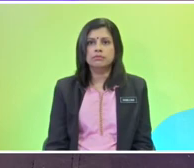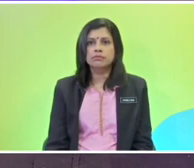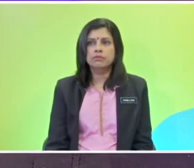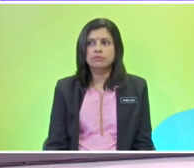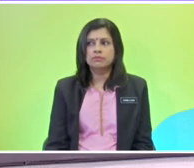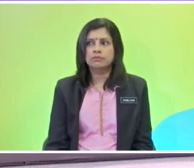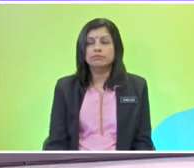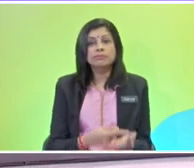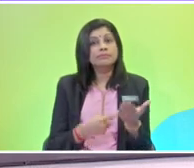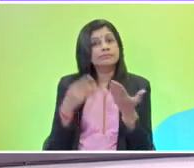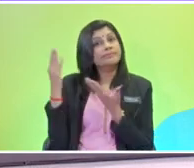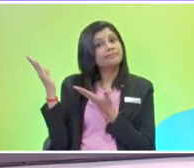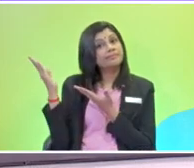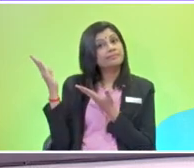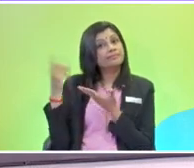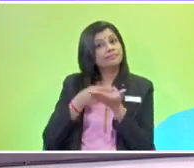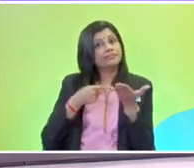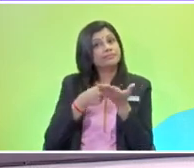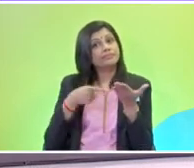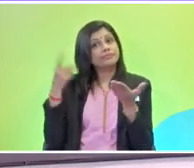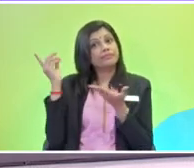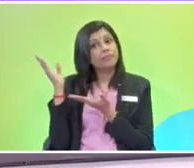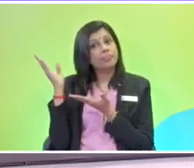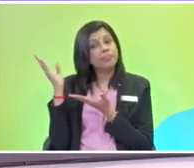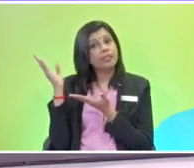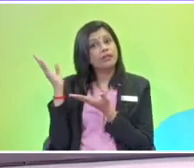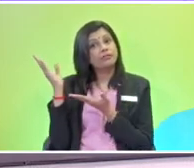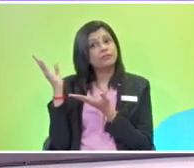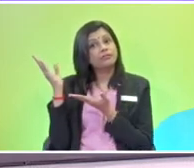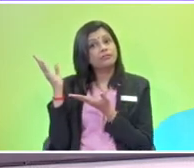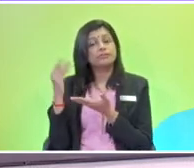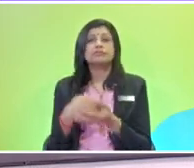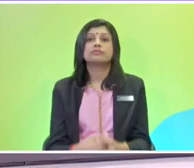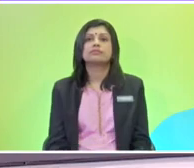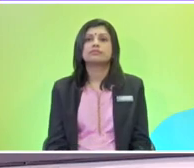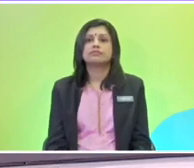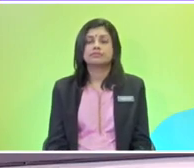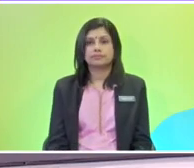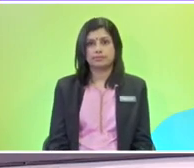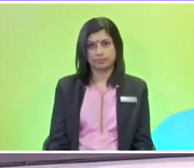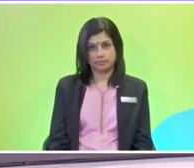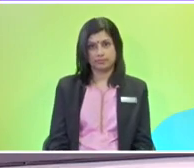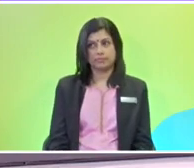Jeng, jeng, jeng. Murid-murid tahu tak ini buah apa? Buah apa tu cikgu?